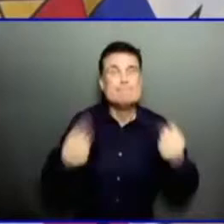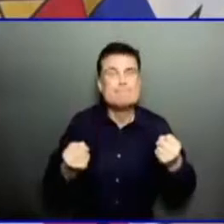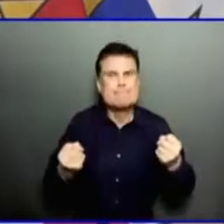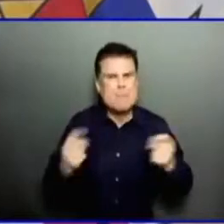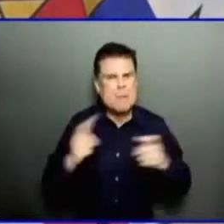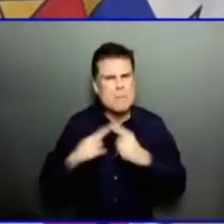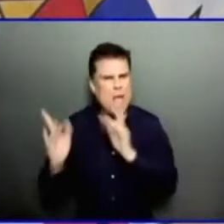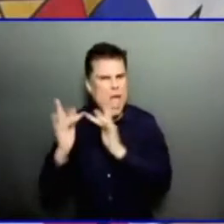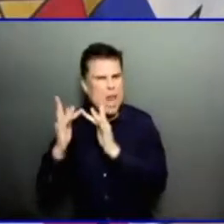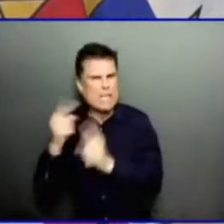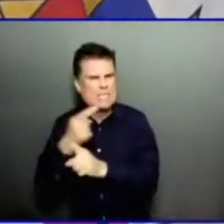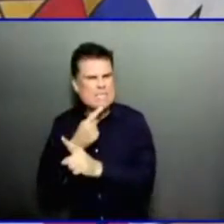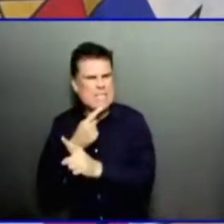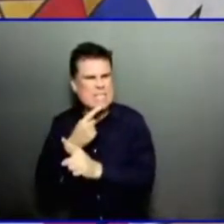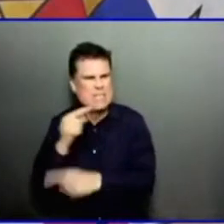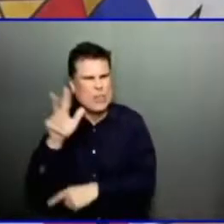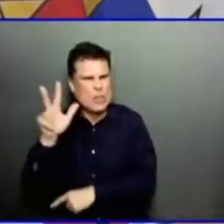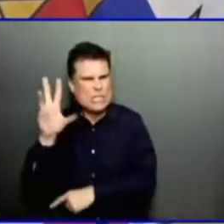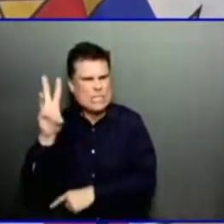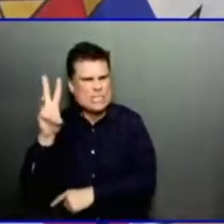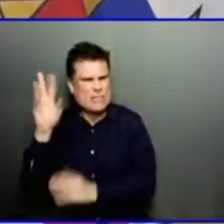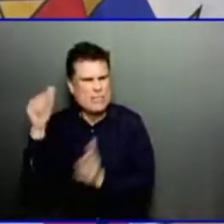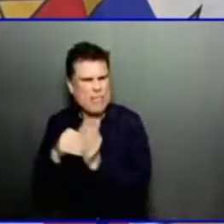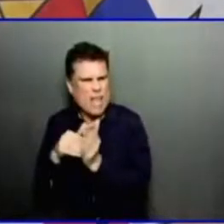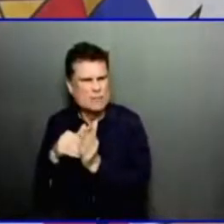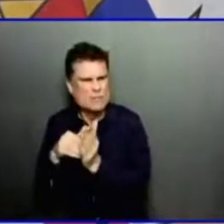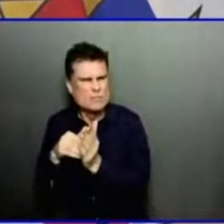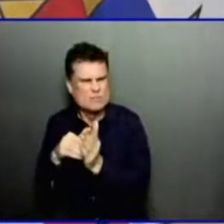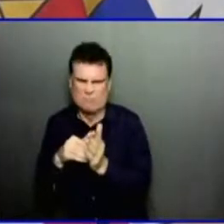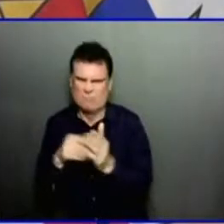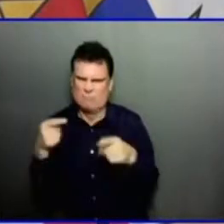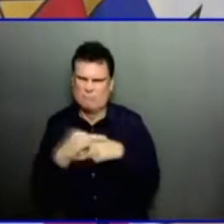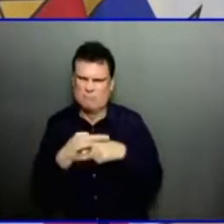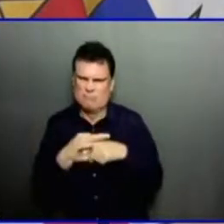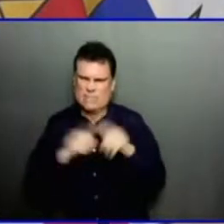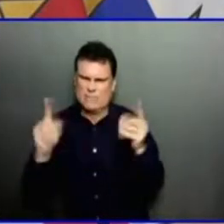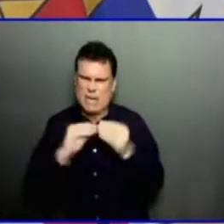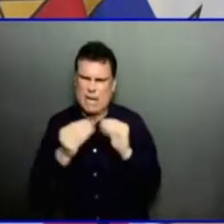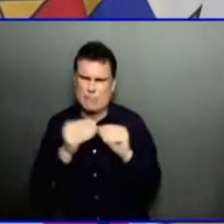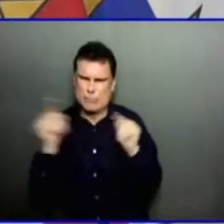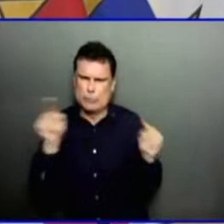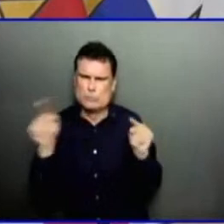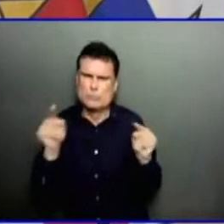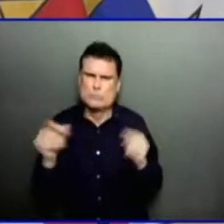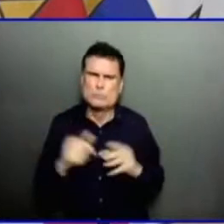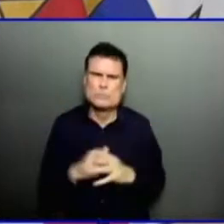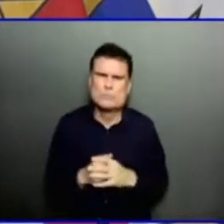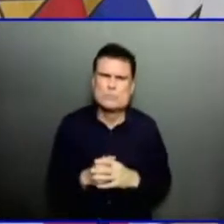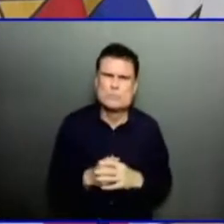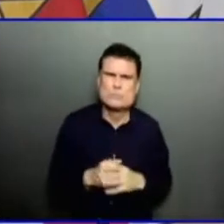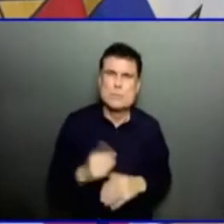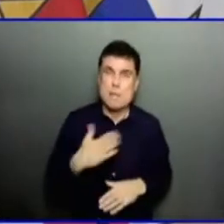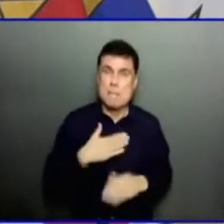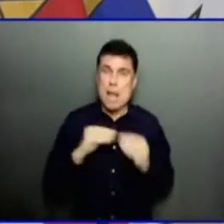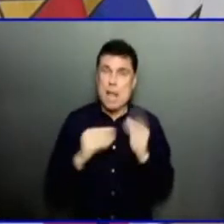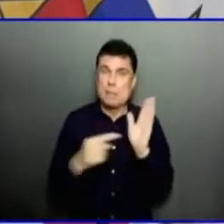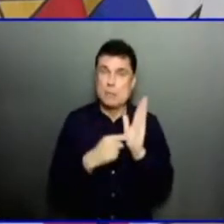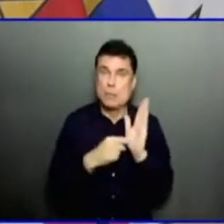36,094. 那么又问到这个数据，因为这个 dashboard 的数据可能 36,952 就是打